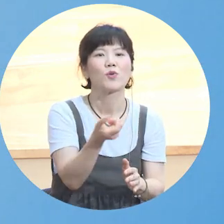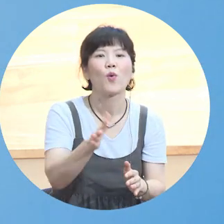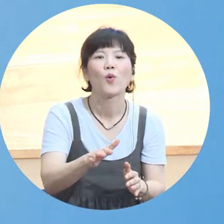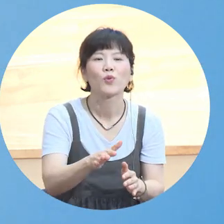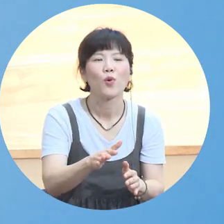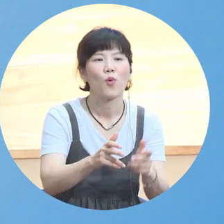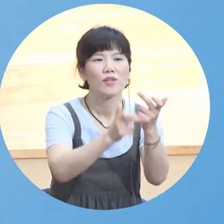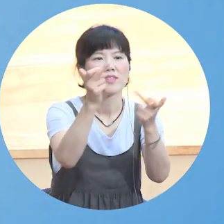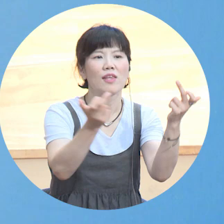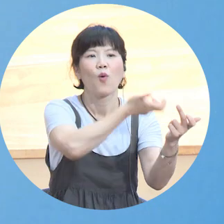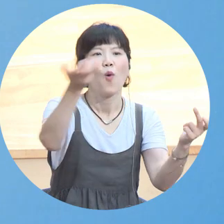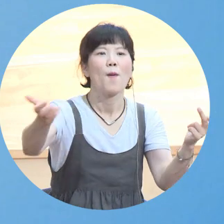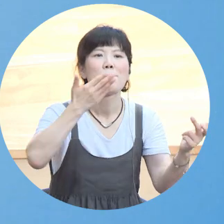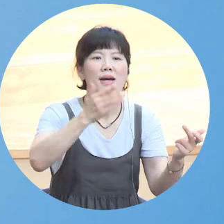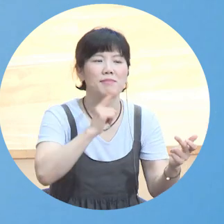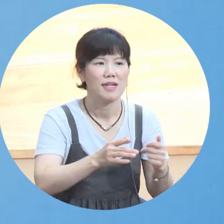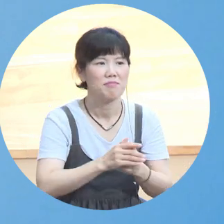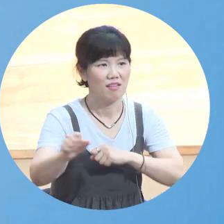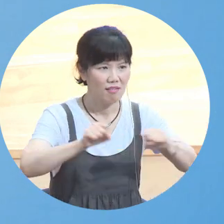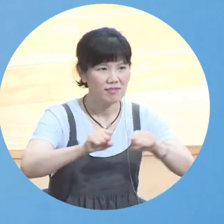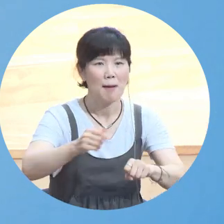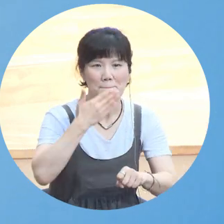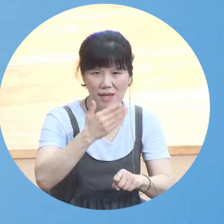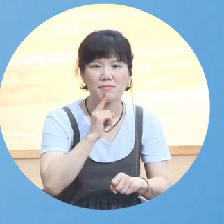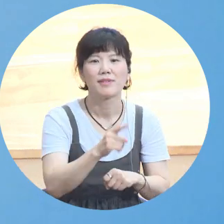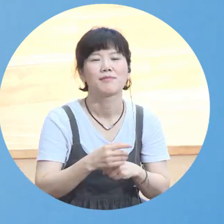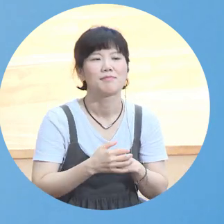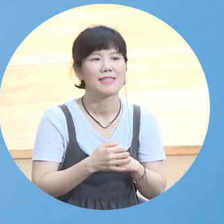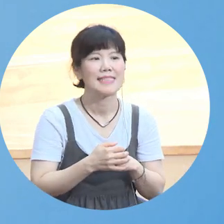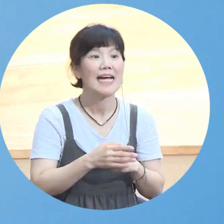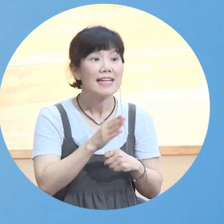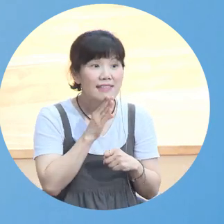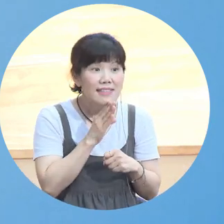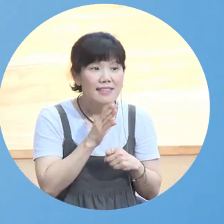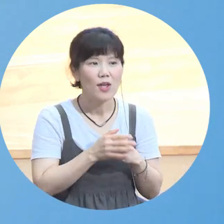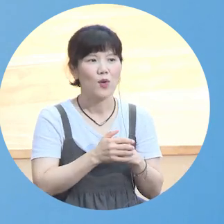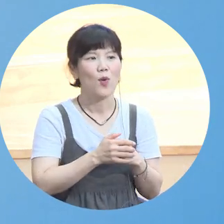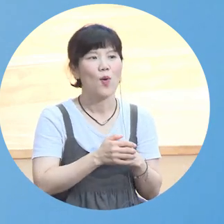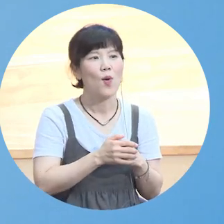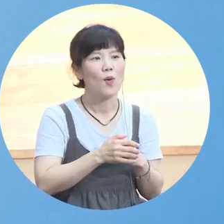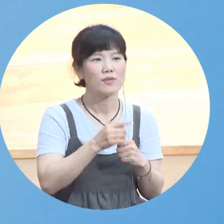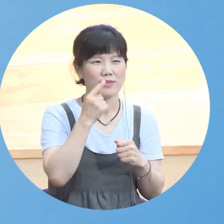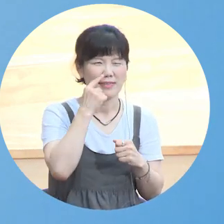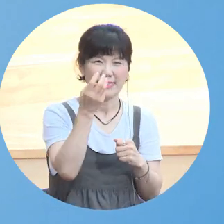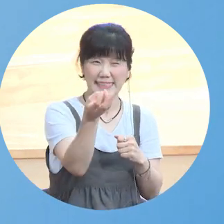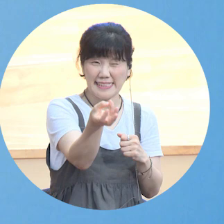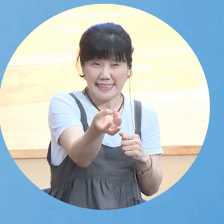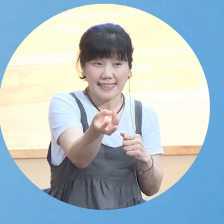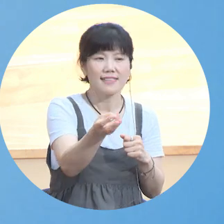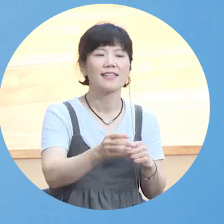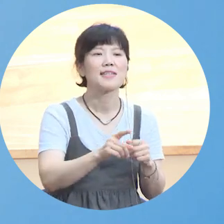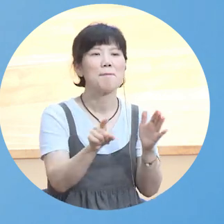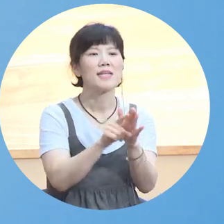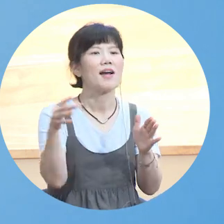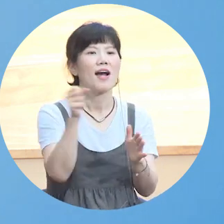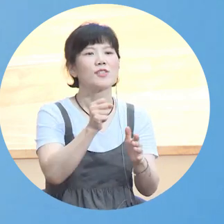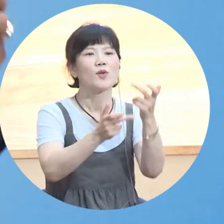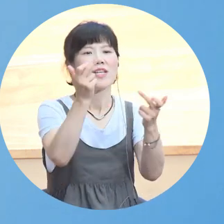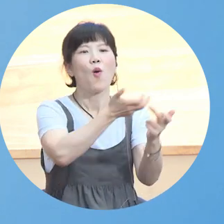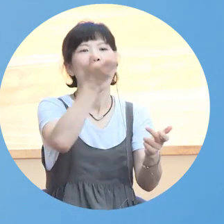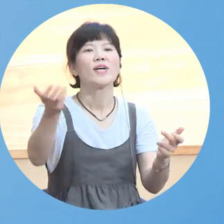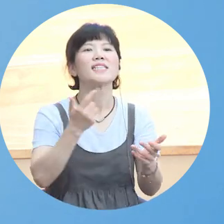역사 에러는 자꾸만 실제로 요 겨자씨만한 그 좀 만한 믿음으로 도사는 없는 내가 있는데 미동부